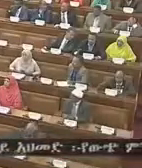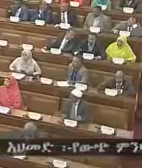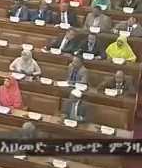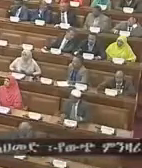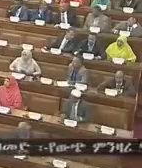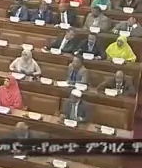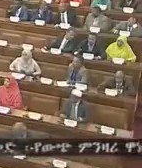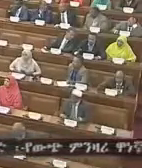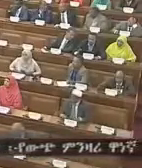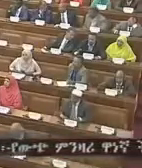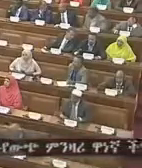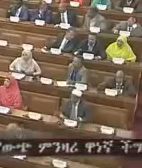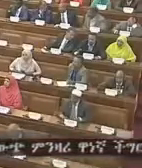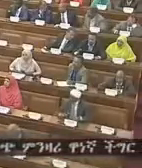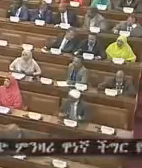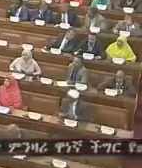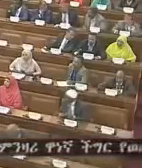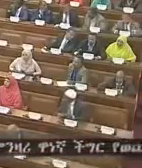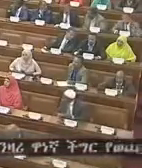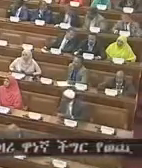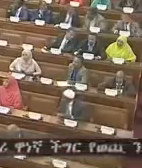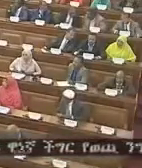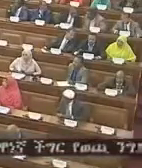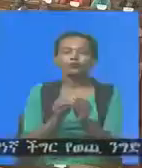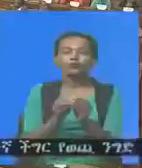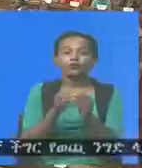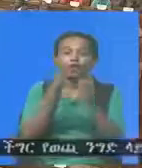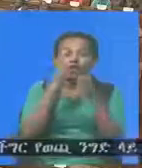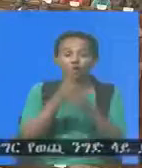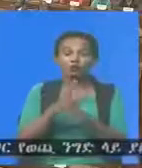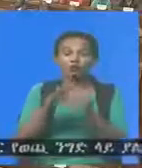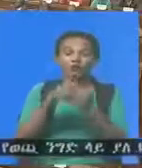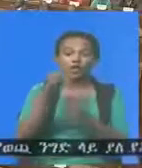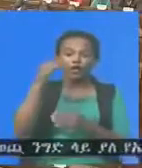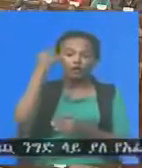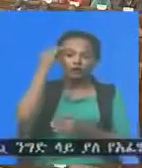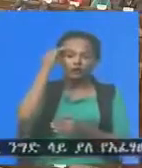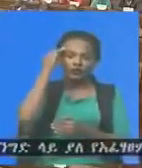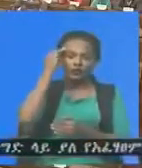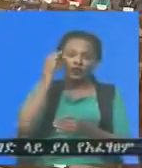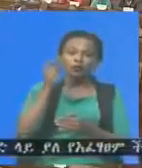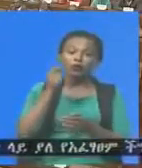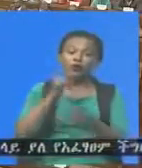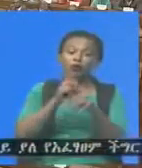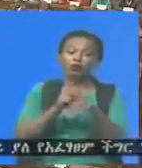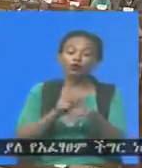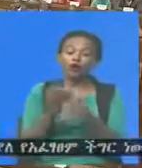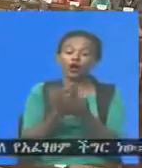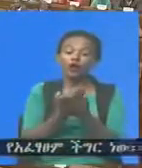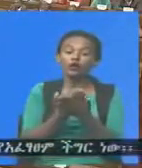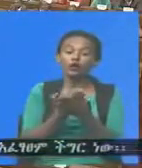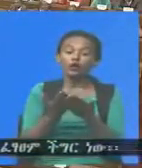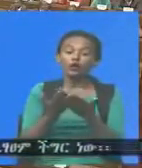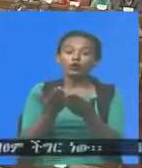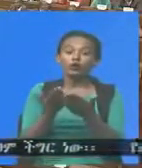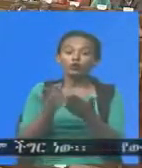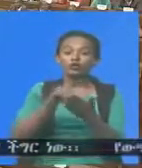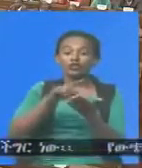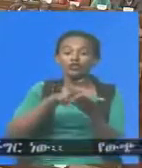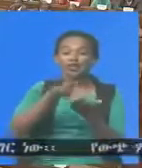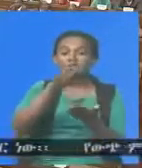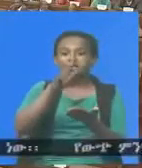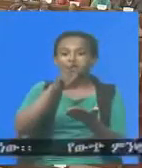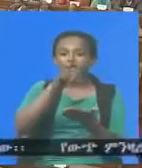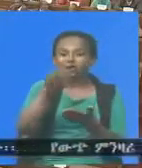አመሰግናለሁ። የተከበሩ አፈ ጉባኤ፣ ክቡር ጠቅላይ ሚኒስትር፣ በወቅታዊ ሀገራዊ ሁኔታ ለምናነሳቸው ጥያቄዎች